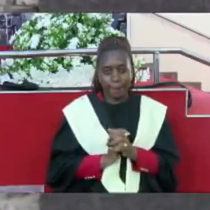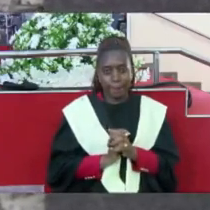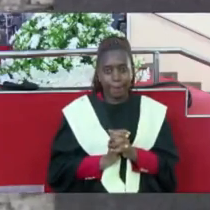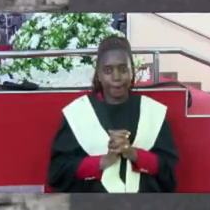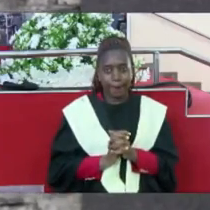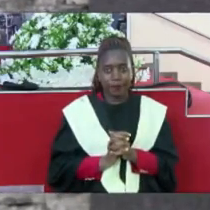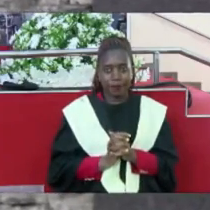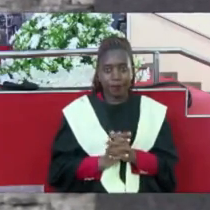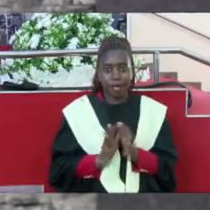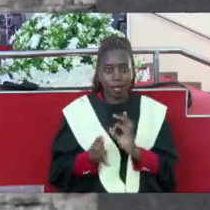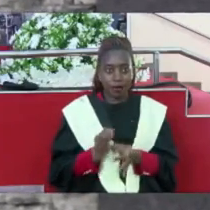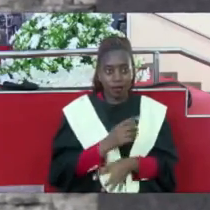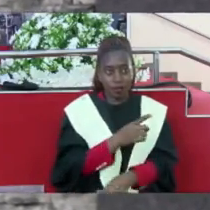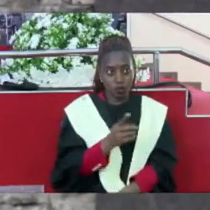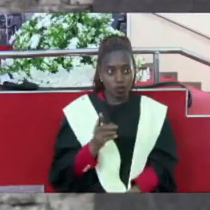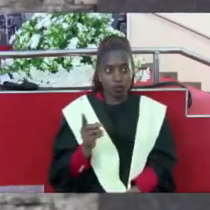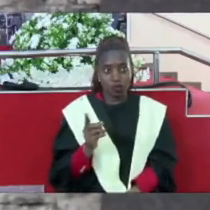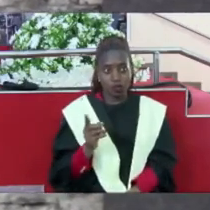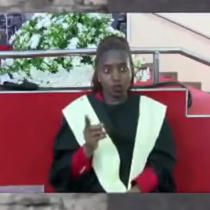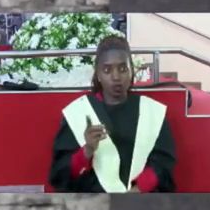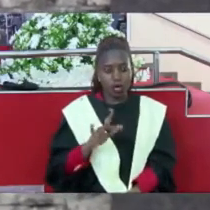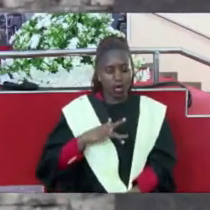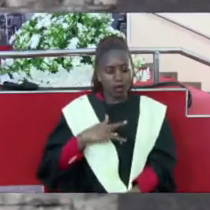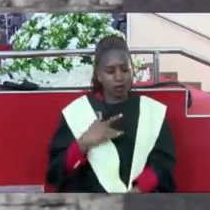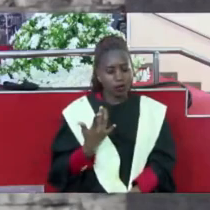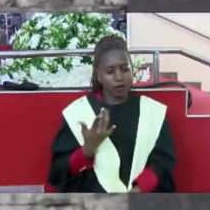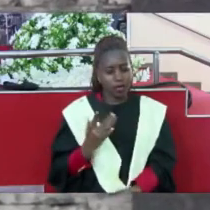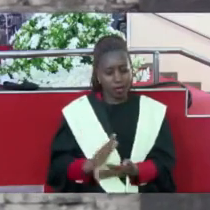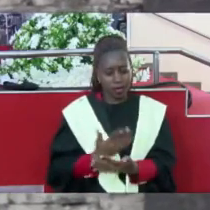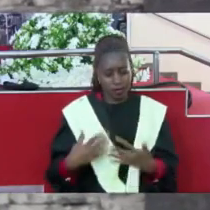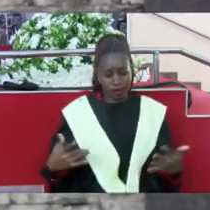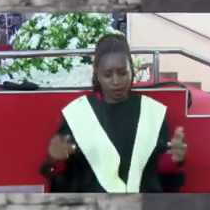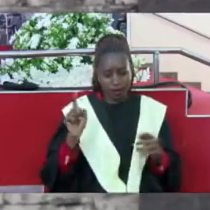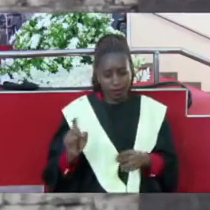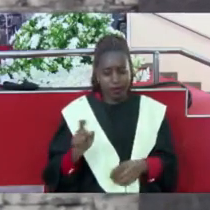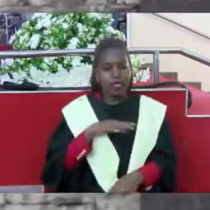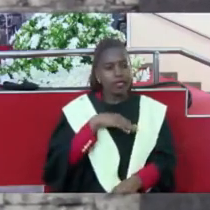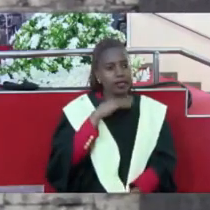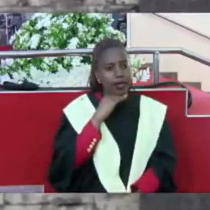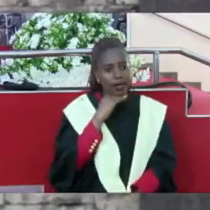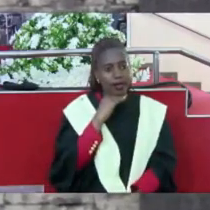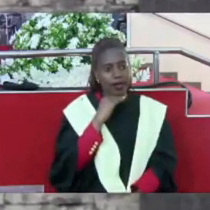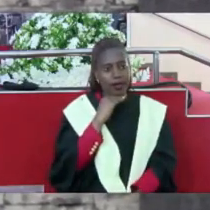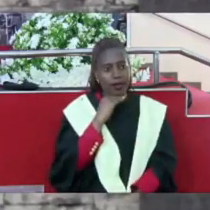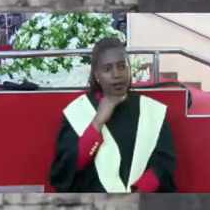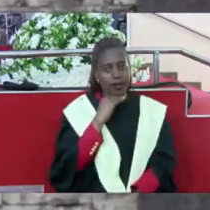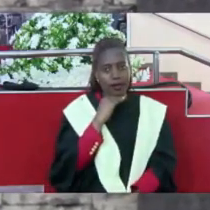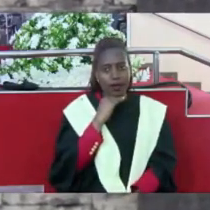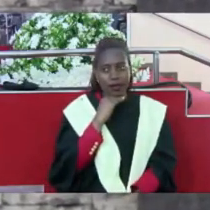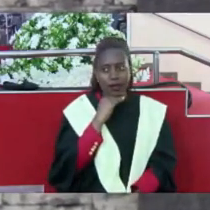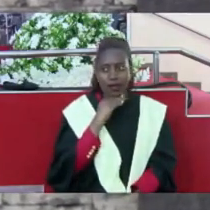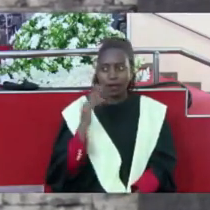it is you, kama ni wewe, and you feel something has to die, na unadhani unaona kitu lazima hii ota ungeisha itumia